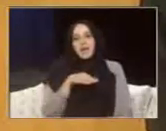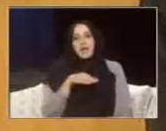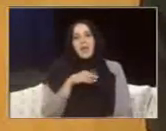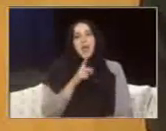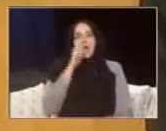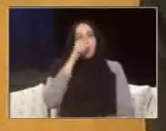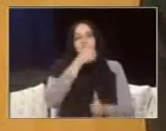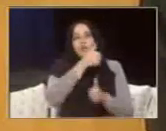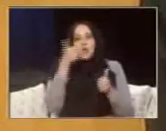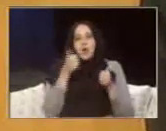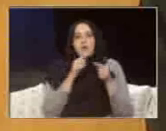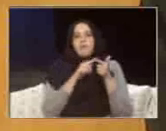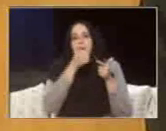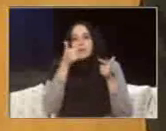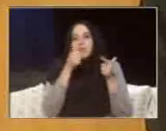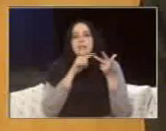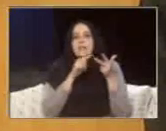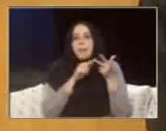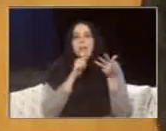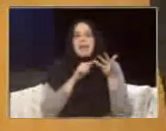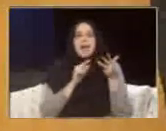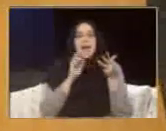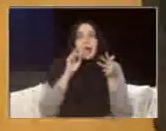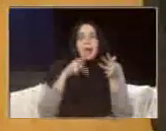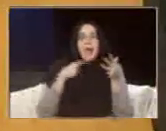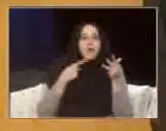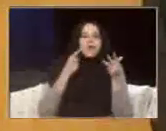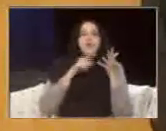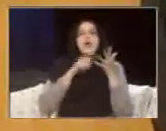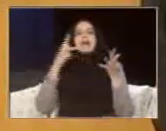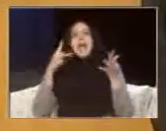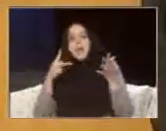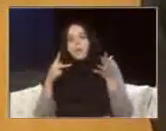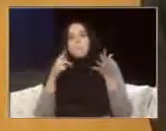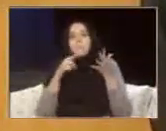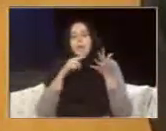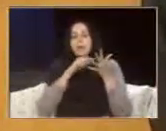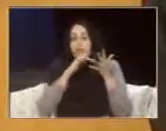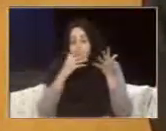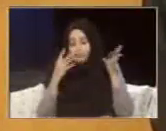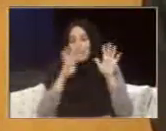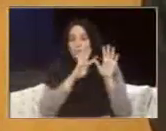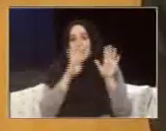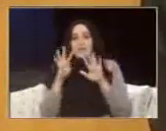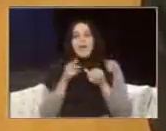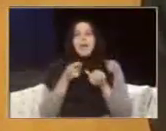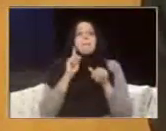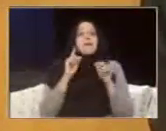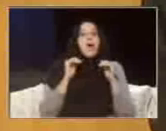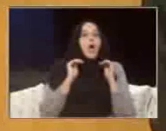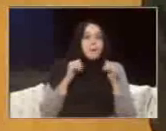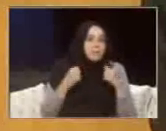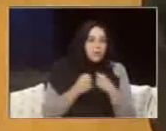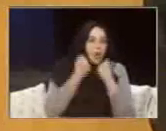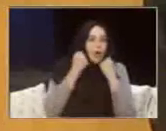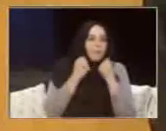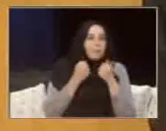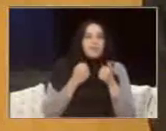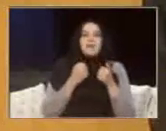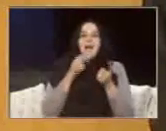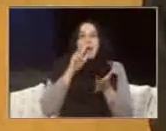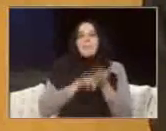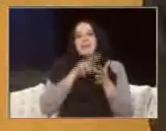الله الواحد الأحد الفرد الصمد الحي القيوم، هذا يسمى إحصاء. ولكن أيضا من الإحصاء وهو التعبد